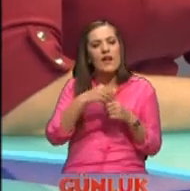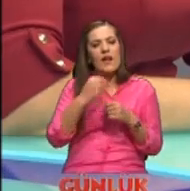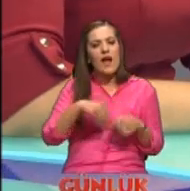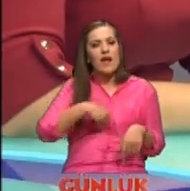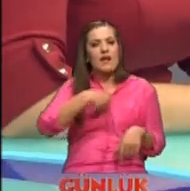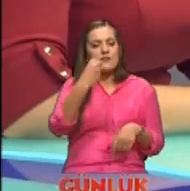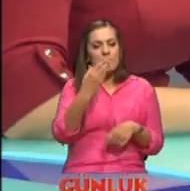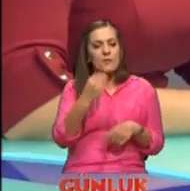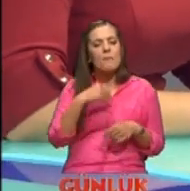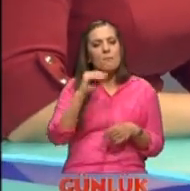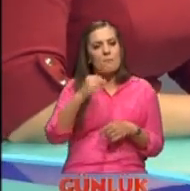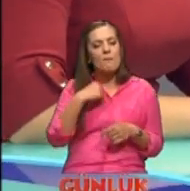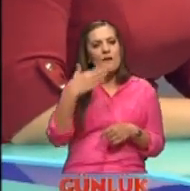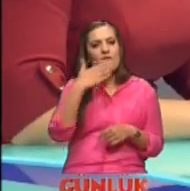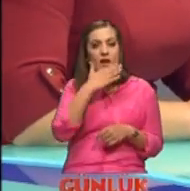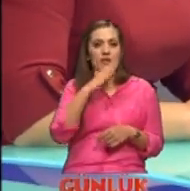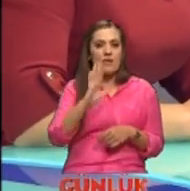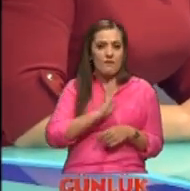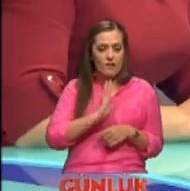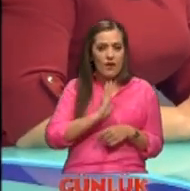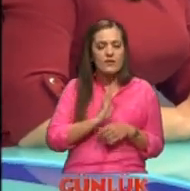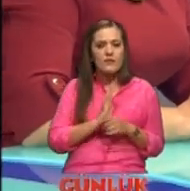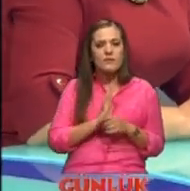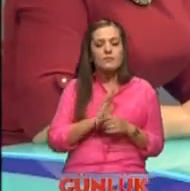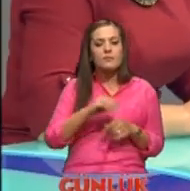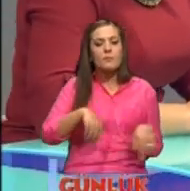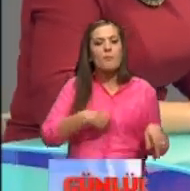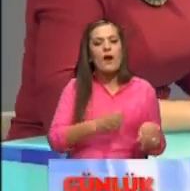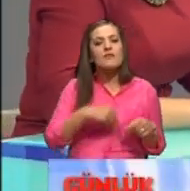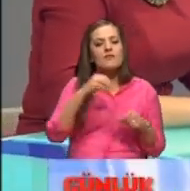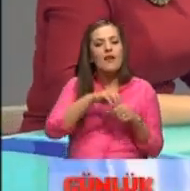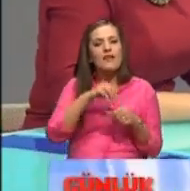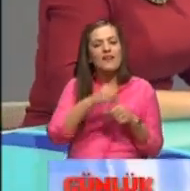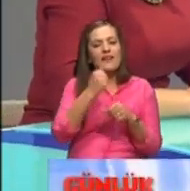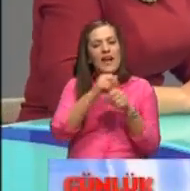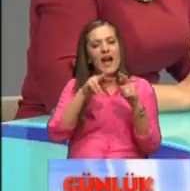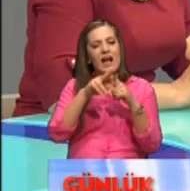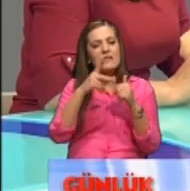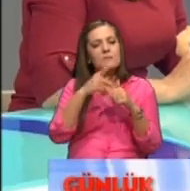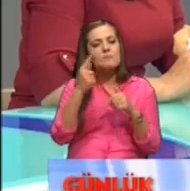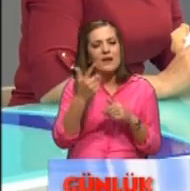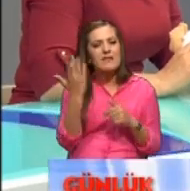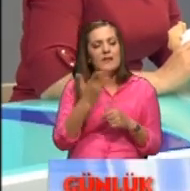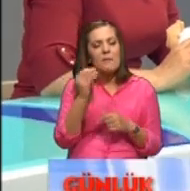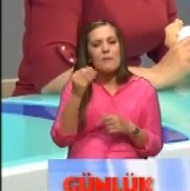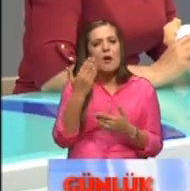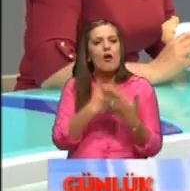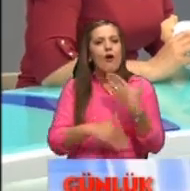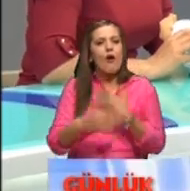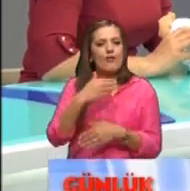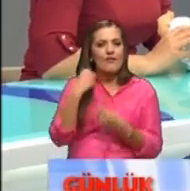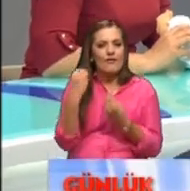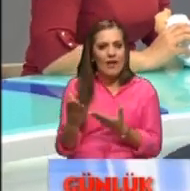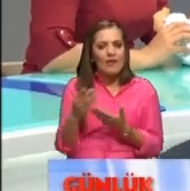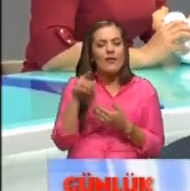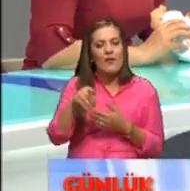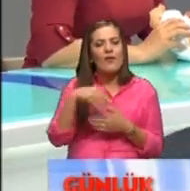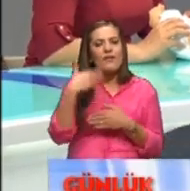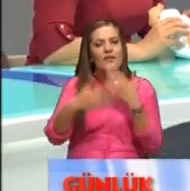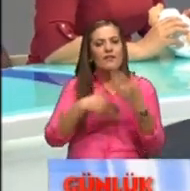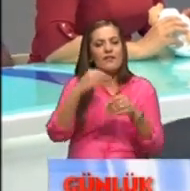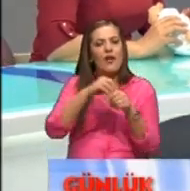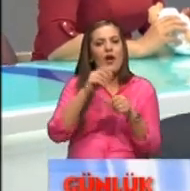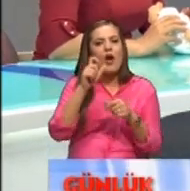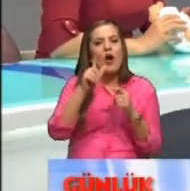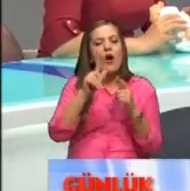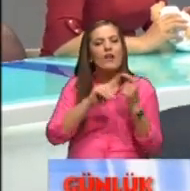çıkartılması bebeğe fayda sağlayacaktır. Bağırsaklardaki gaz birazcık daha bebeğe yorar. Bu ilerleyen aşamada kolik